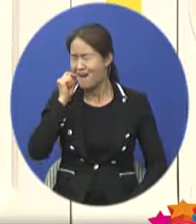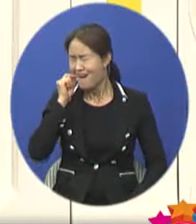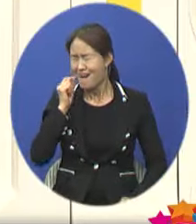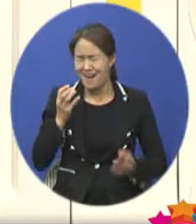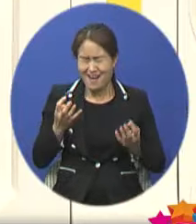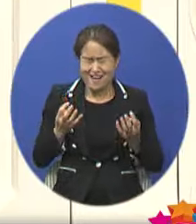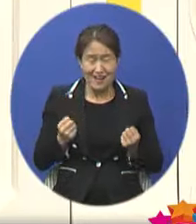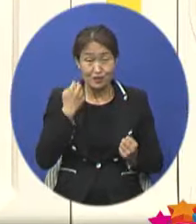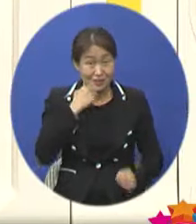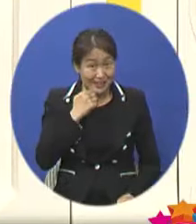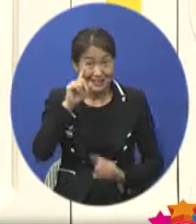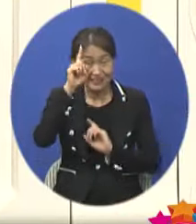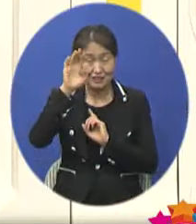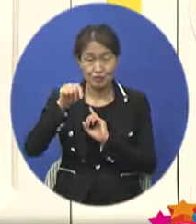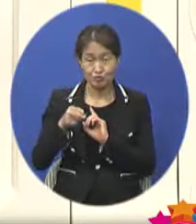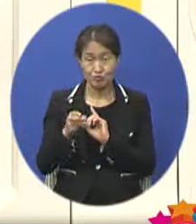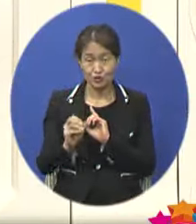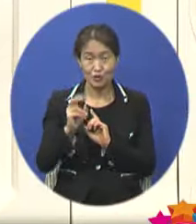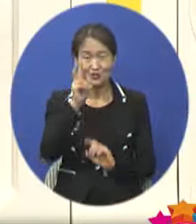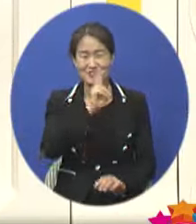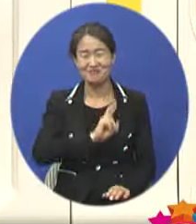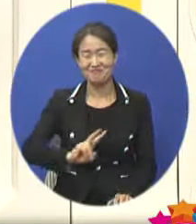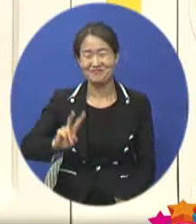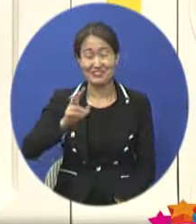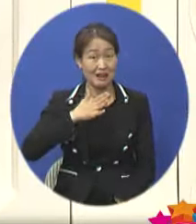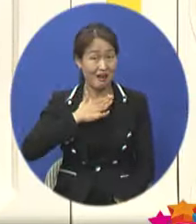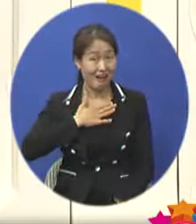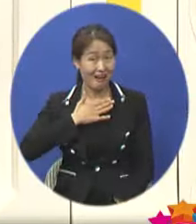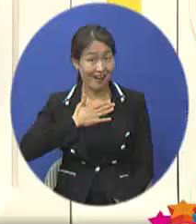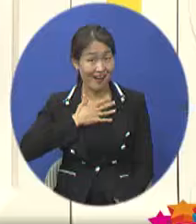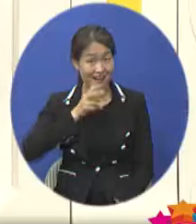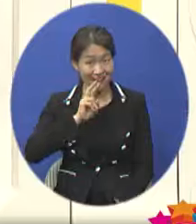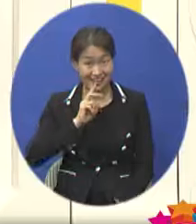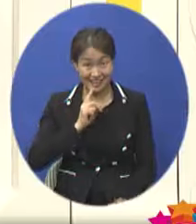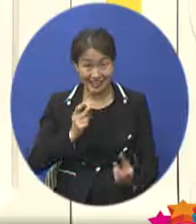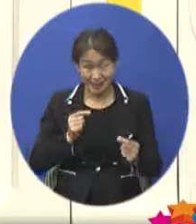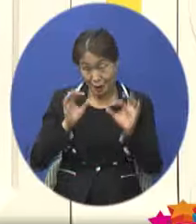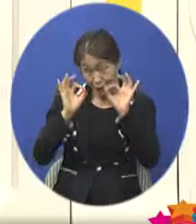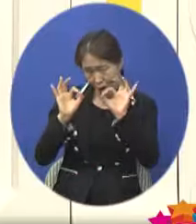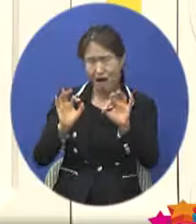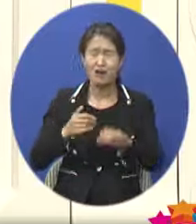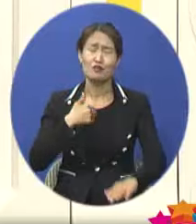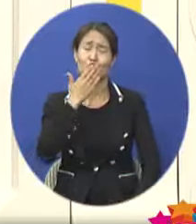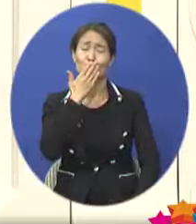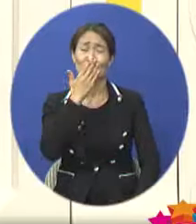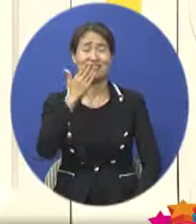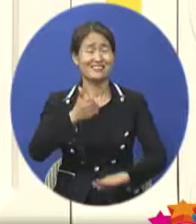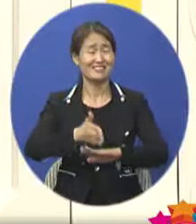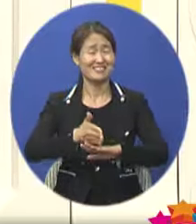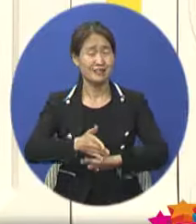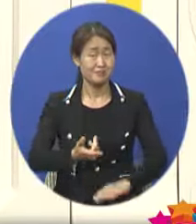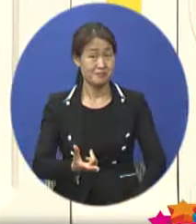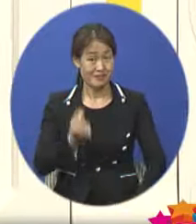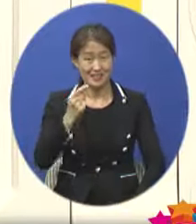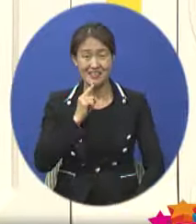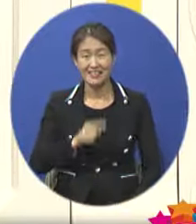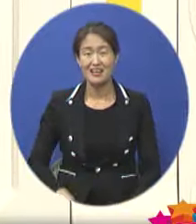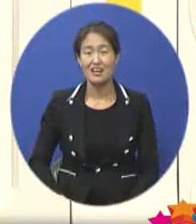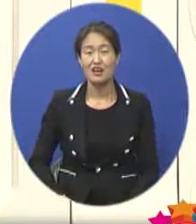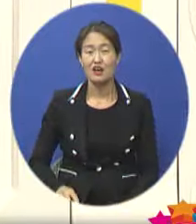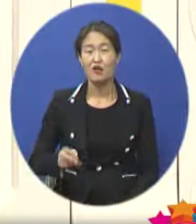정말 많으셨던 우리 이부영 씨의 노래를. 내 노래 들어준다고? 네, 보고. 고맙지, 고맙지, 고맙지. 네. 빨리 보자고요. 자,